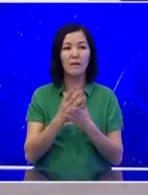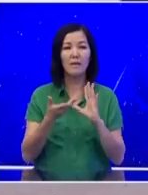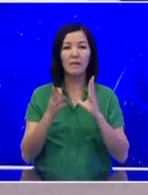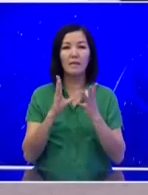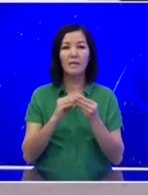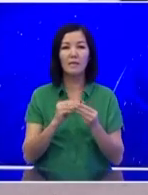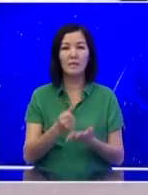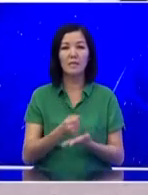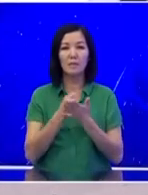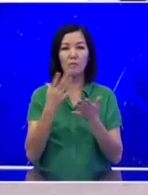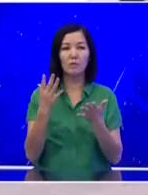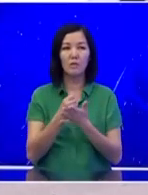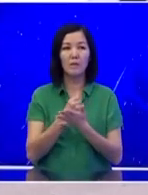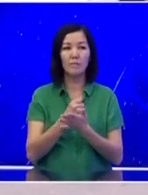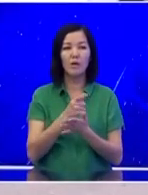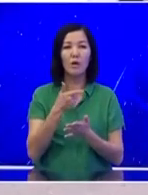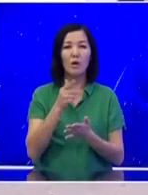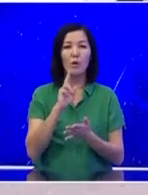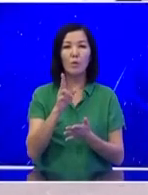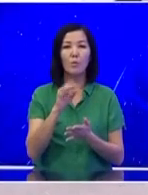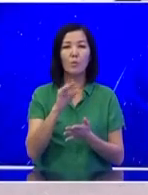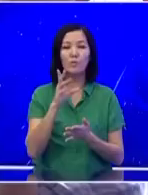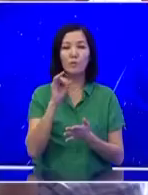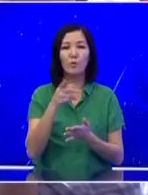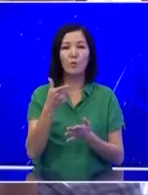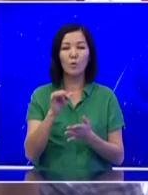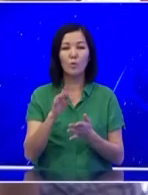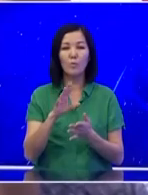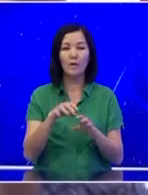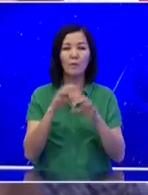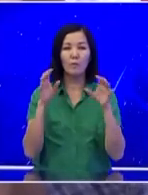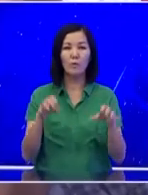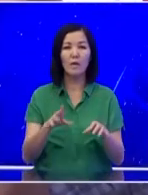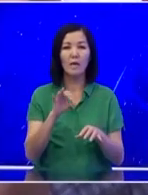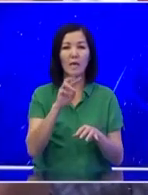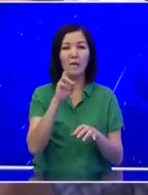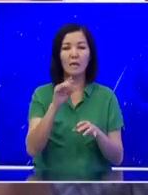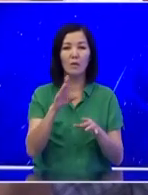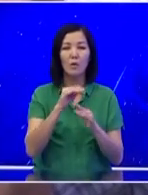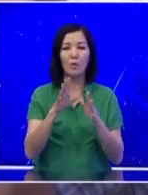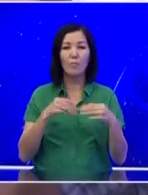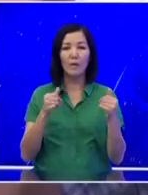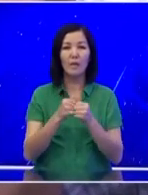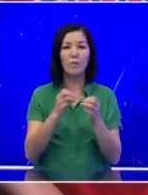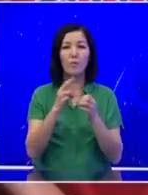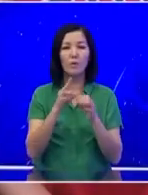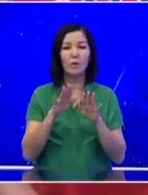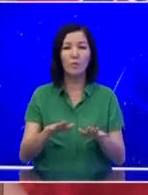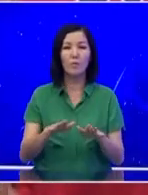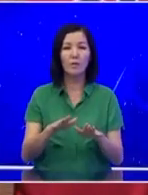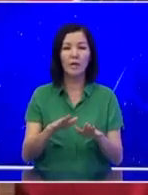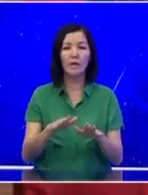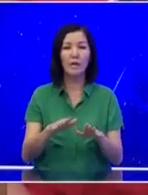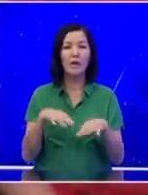ол демеуші тапты. Кусто Групп халықаралық компаниясының төрағасы Еркін Татышев көп балалы отбасыға 12 орынды